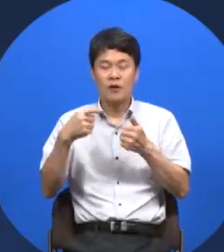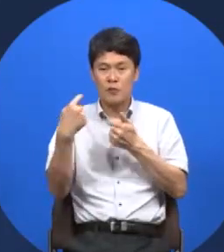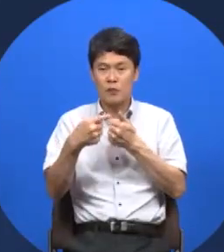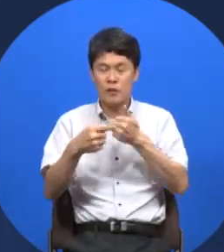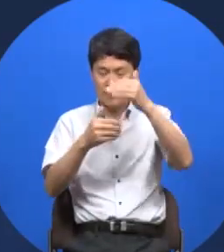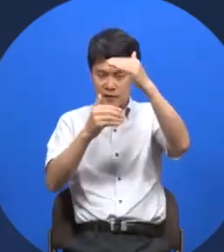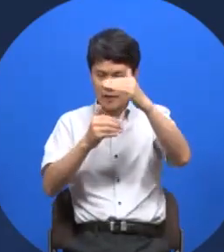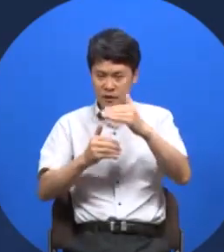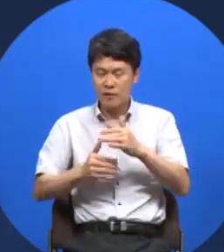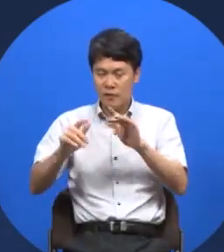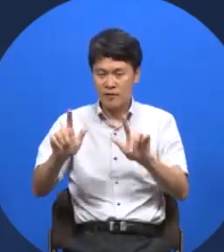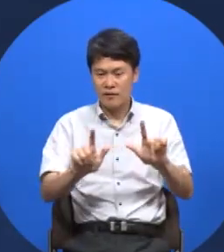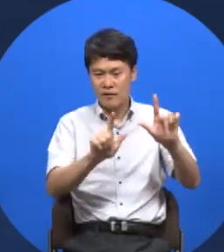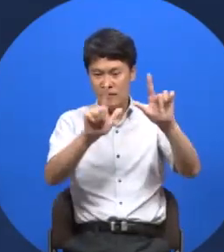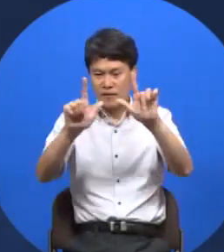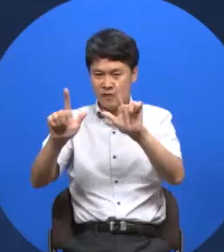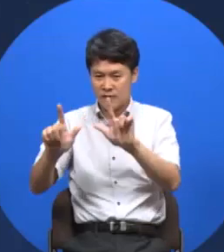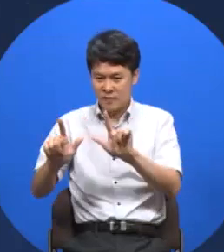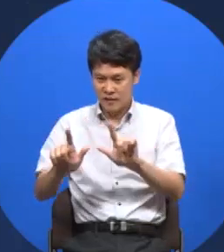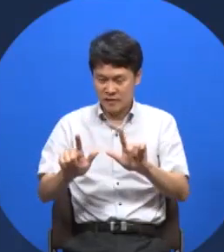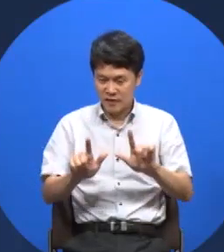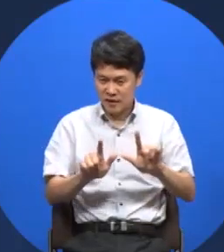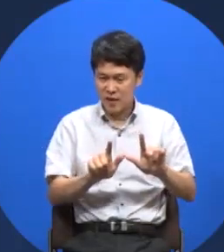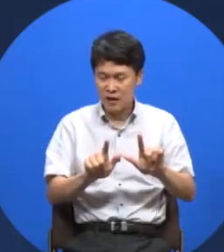삶에 옮기는 위대한 시작,